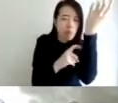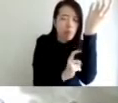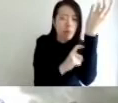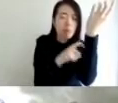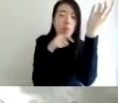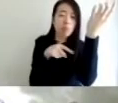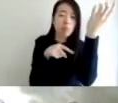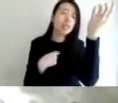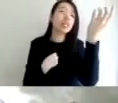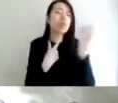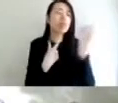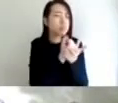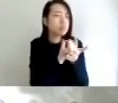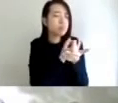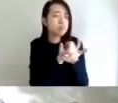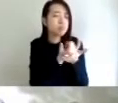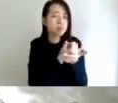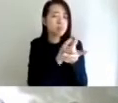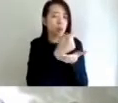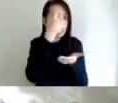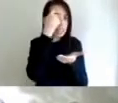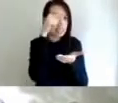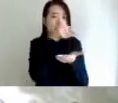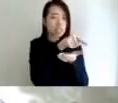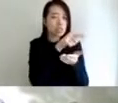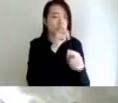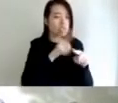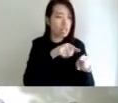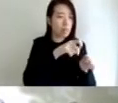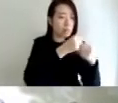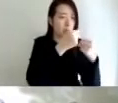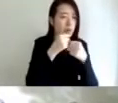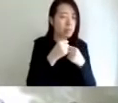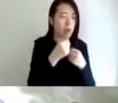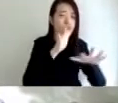評估咧，先可以就知道樹木嘅情況係點樣啦。